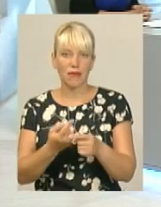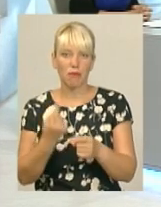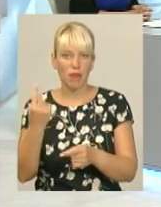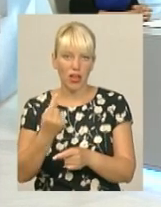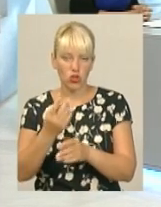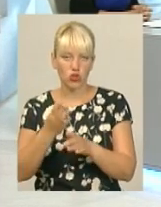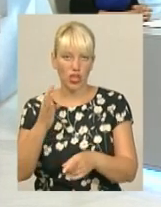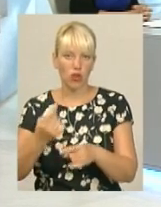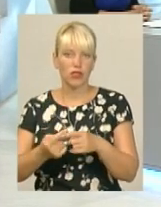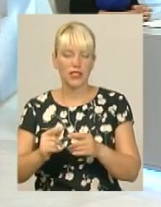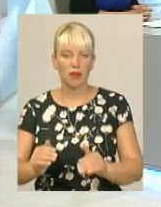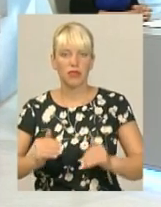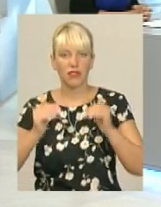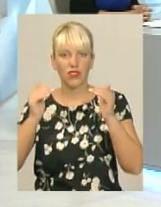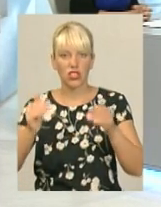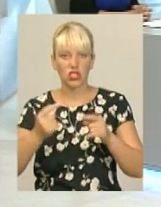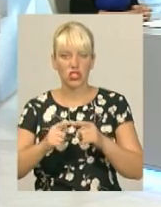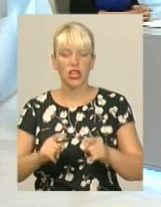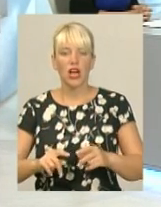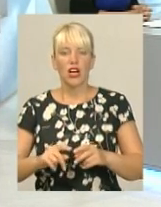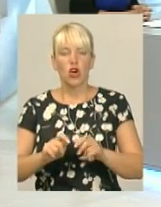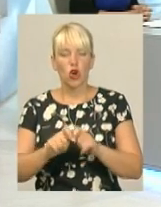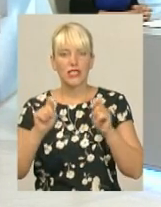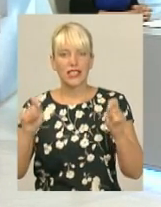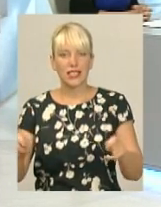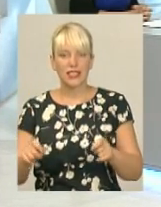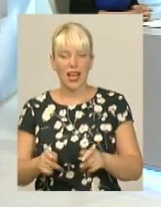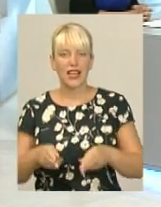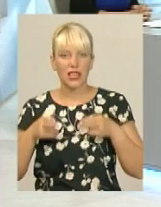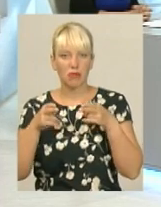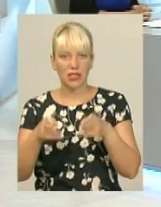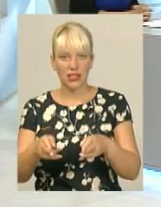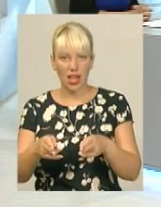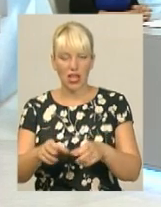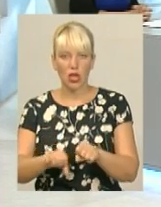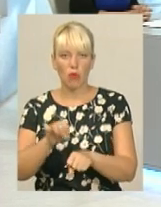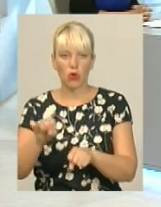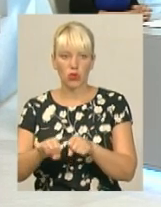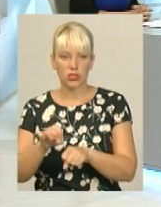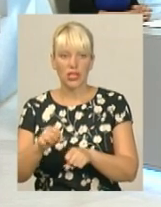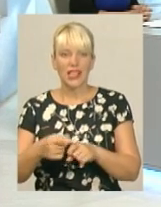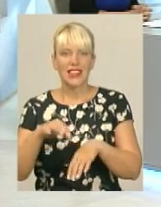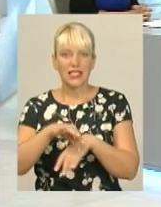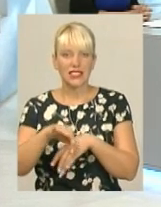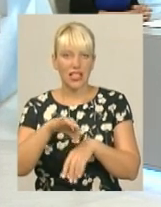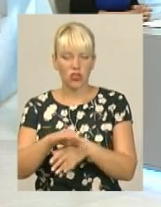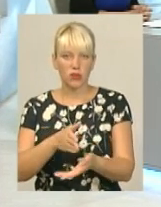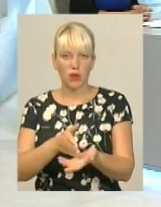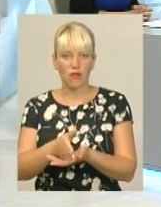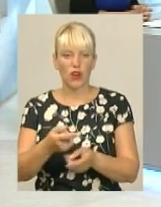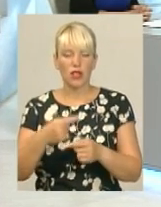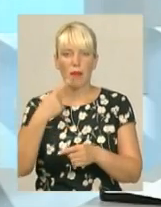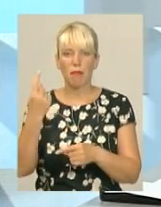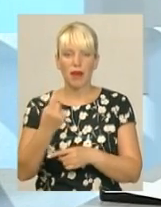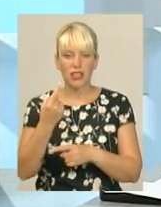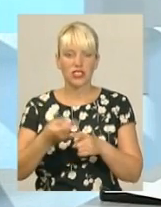підвищення ефективності розкриття та розслідування кримінальних правопорушень корисливо насильницького спрямування. В першу чергу, це